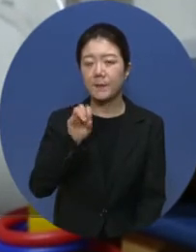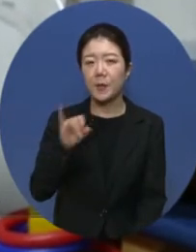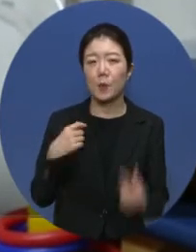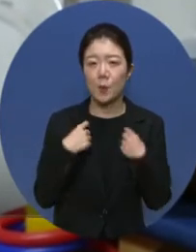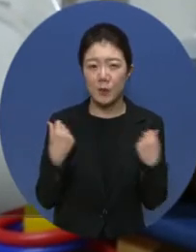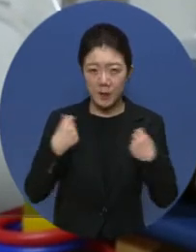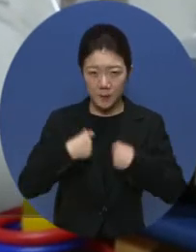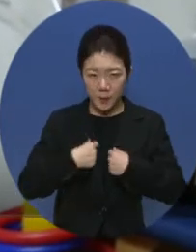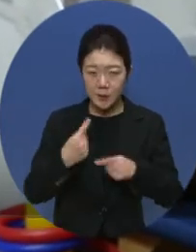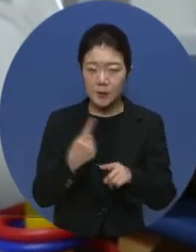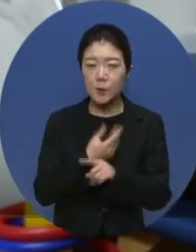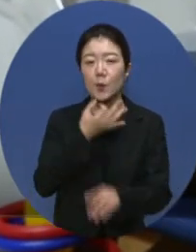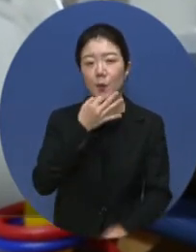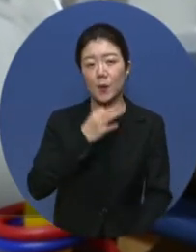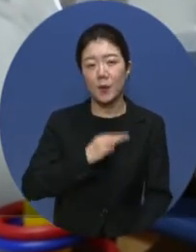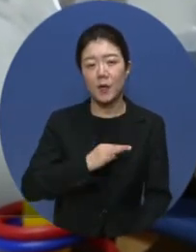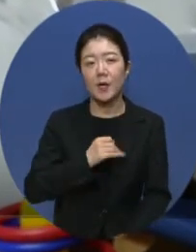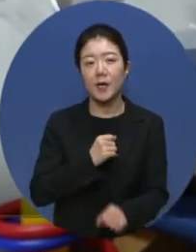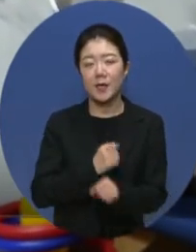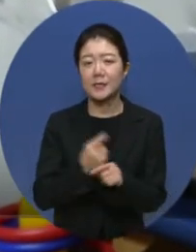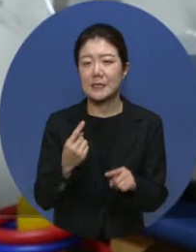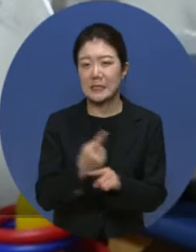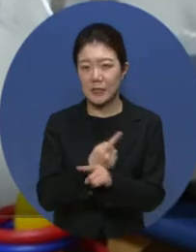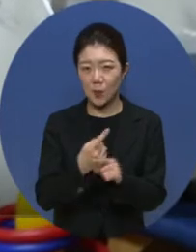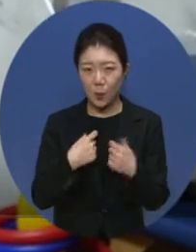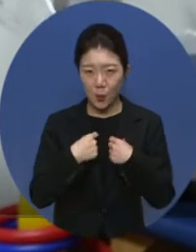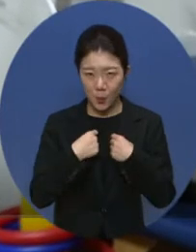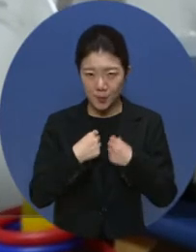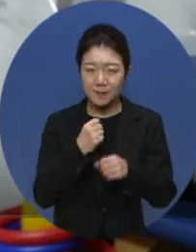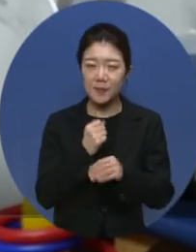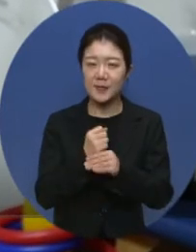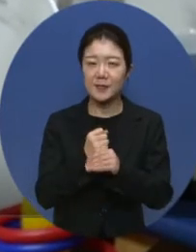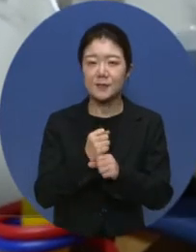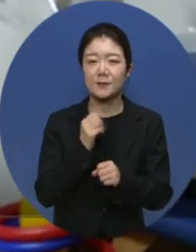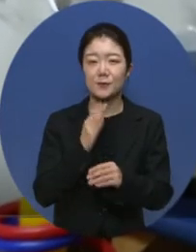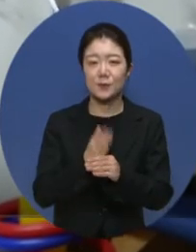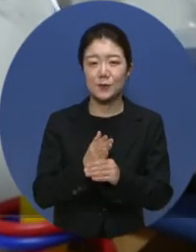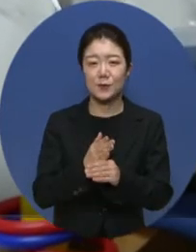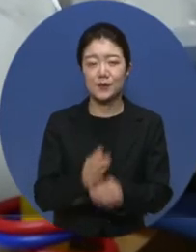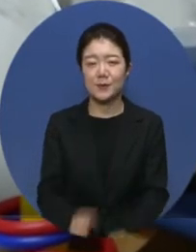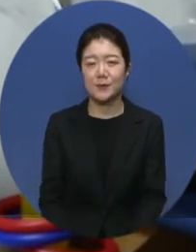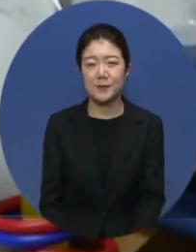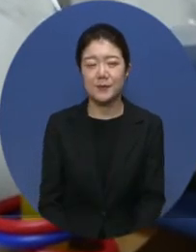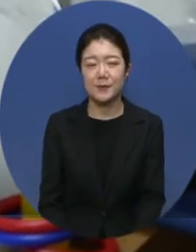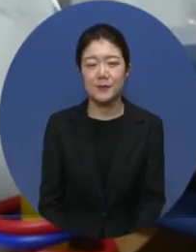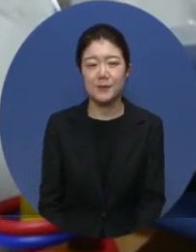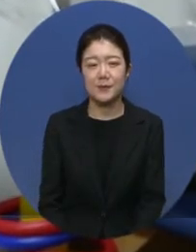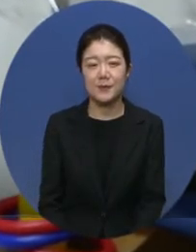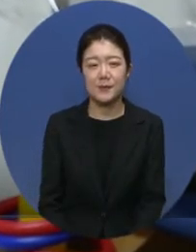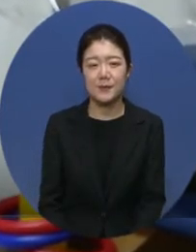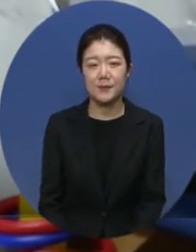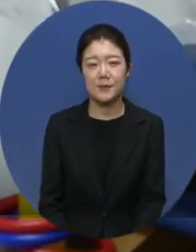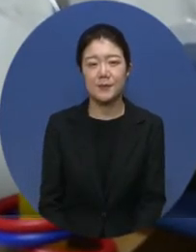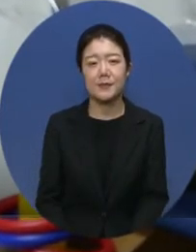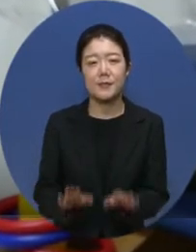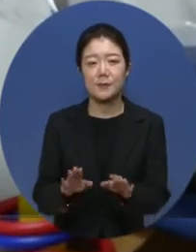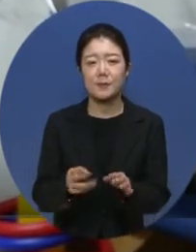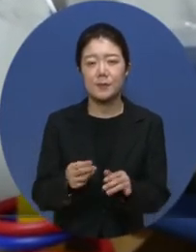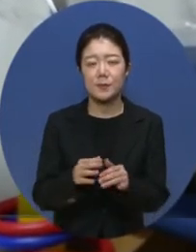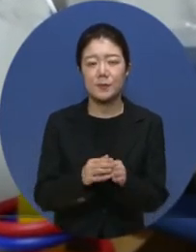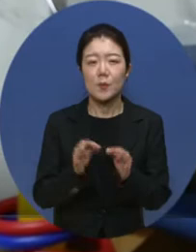이제 치료 효과를 볼 수 있게끔 하는 치료복을 만들고 있어요. 그래서 지금 그거 이제